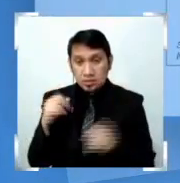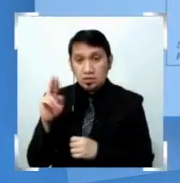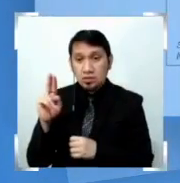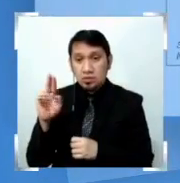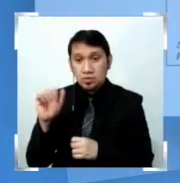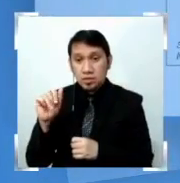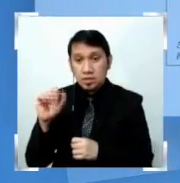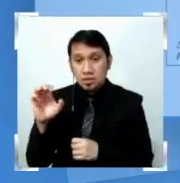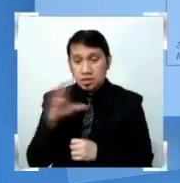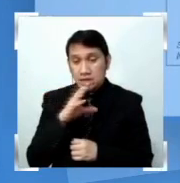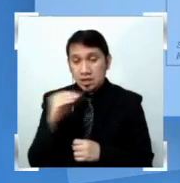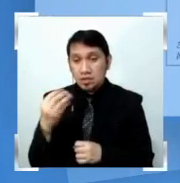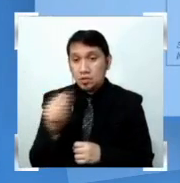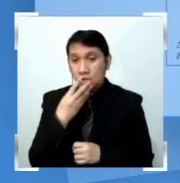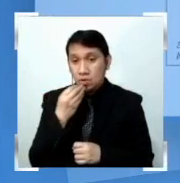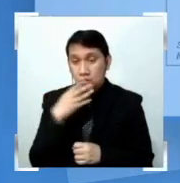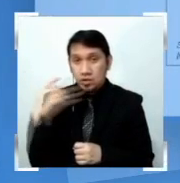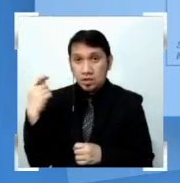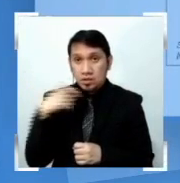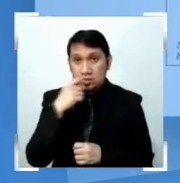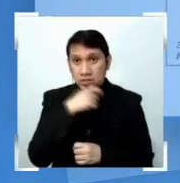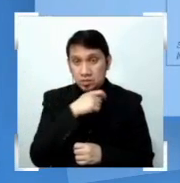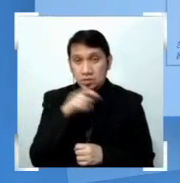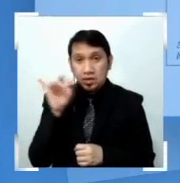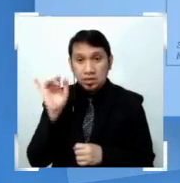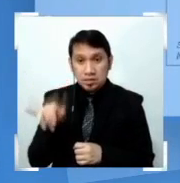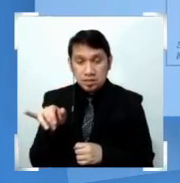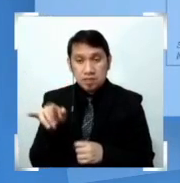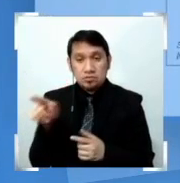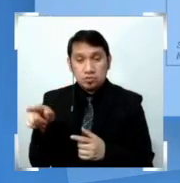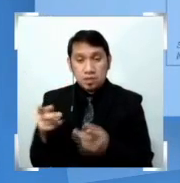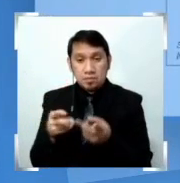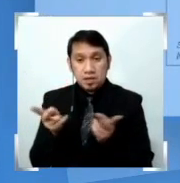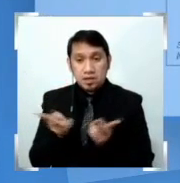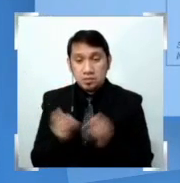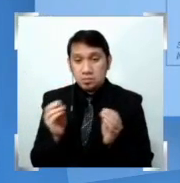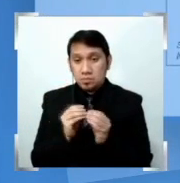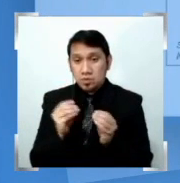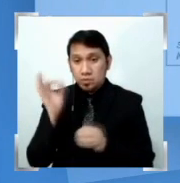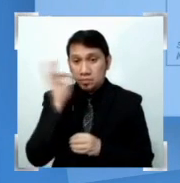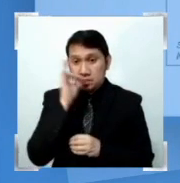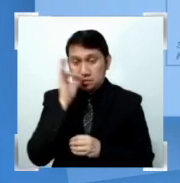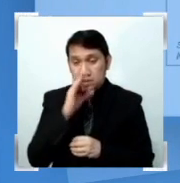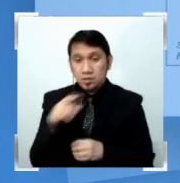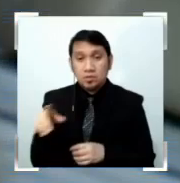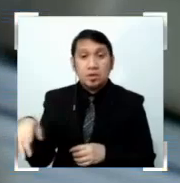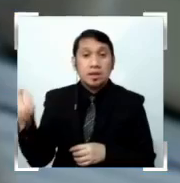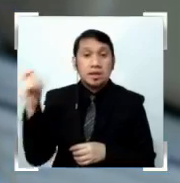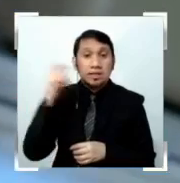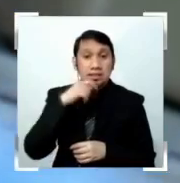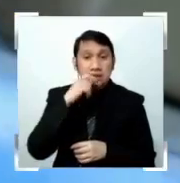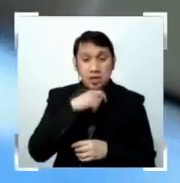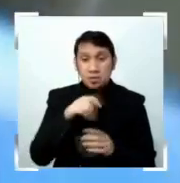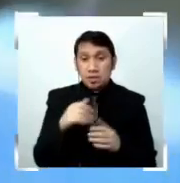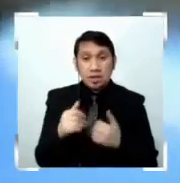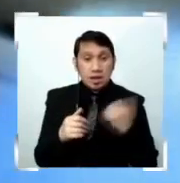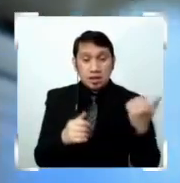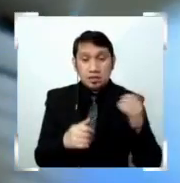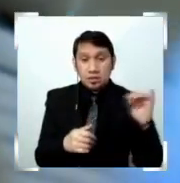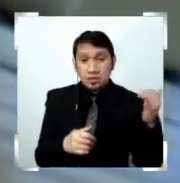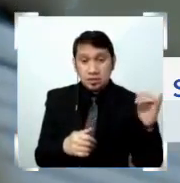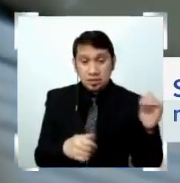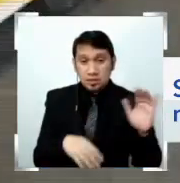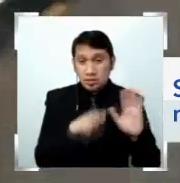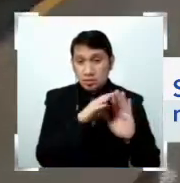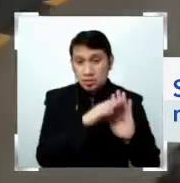at Taiwan ang preferred o patok na destinasyon ng mga OFW. Maliban sa Taiwan, lahat ay nasa yellow list. Kung galing sa yellow list sa